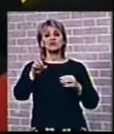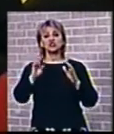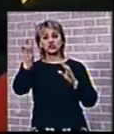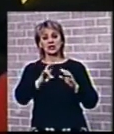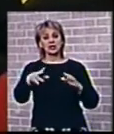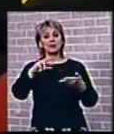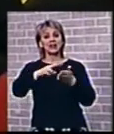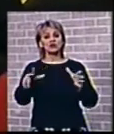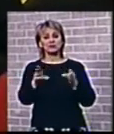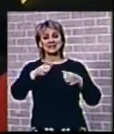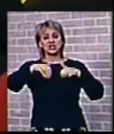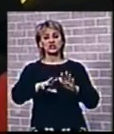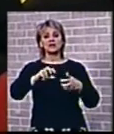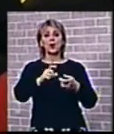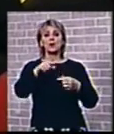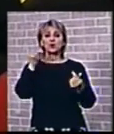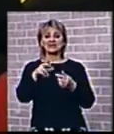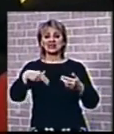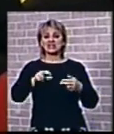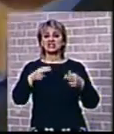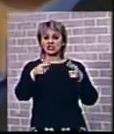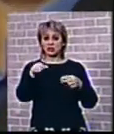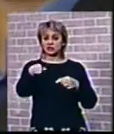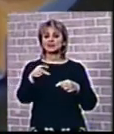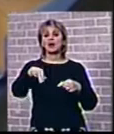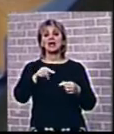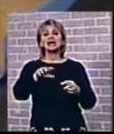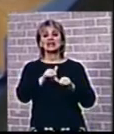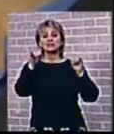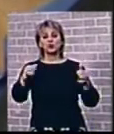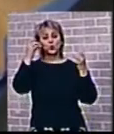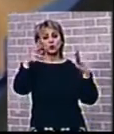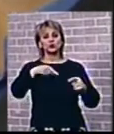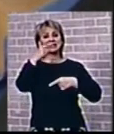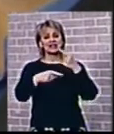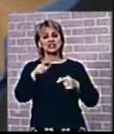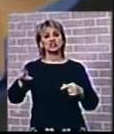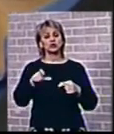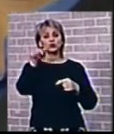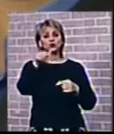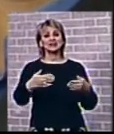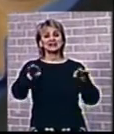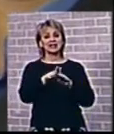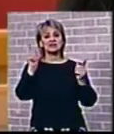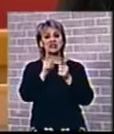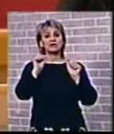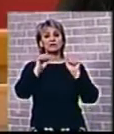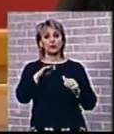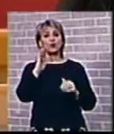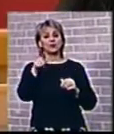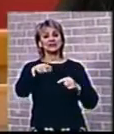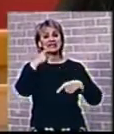планируют вместе решать вопросы борьбы с терроризмом и экстремизмом, а также развивать культуру и традиции Дона. Такие встречи, возможно,